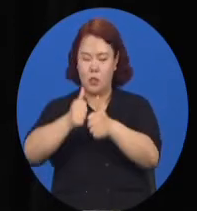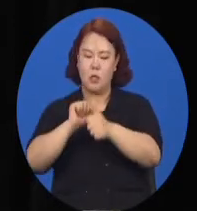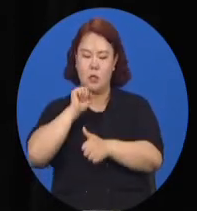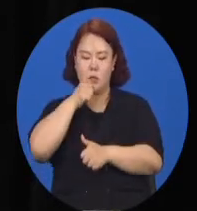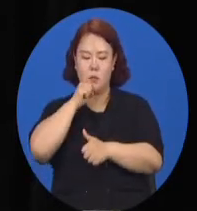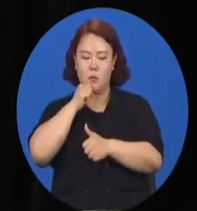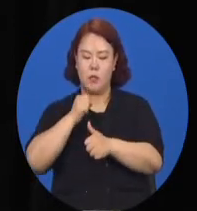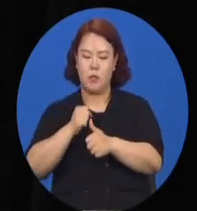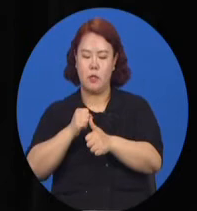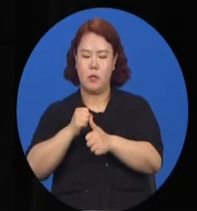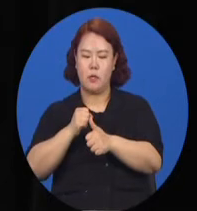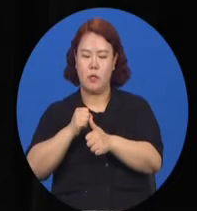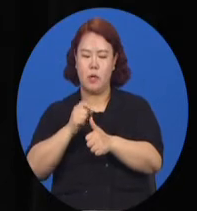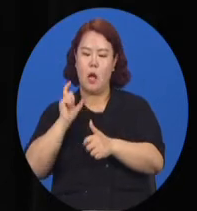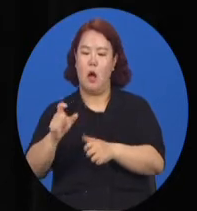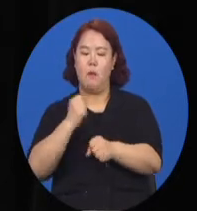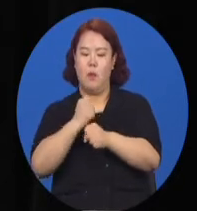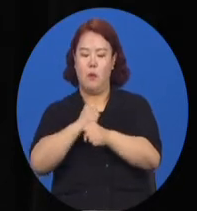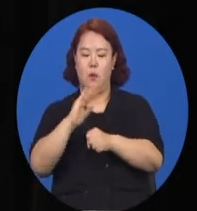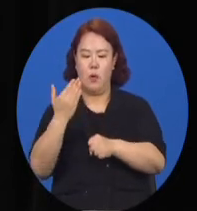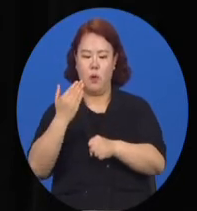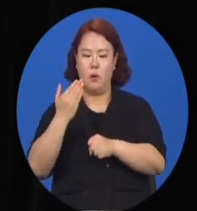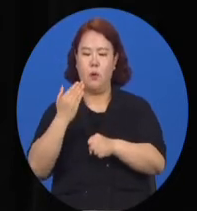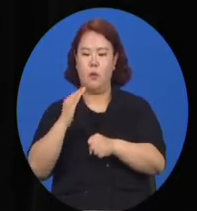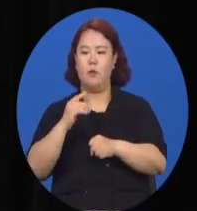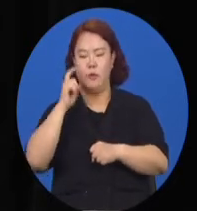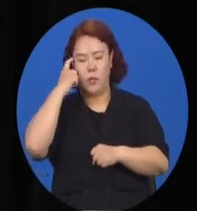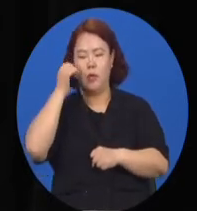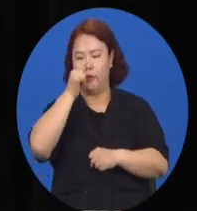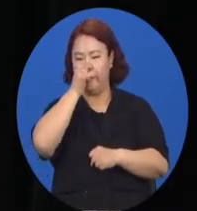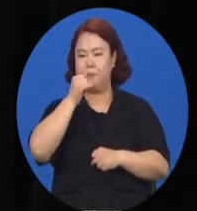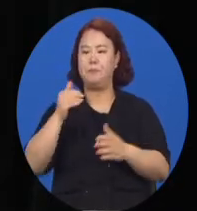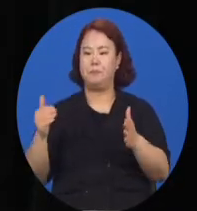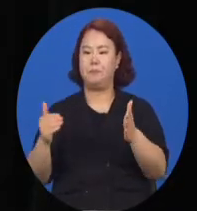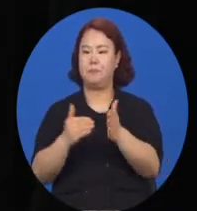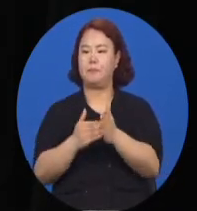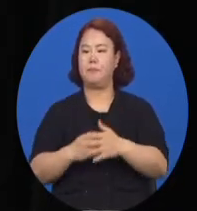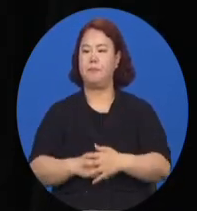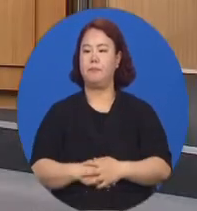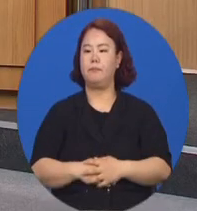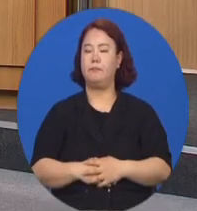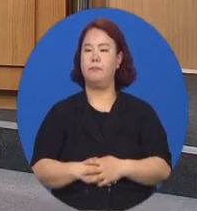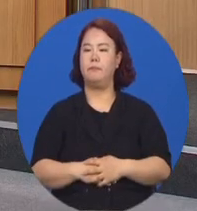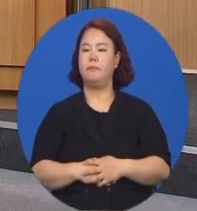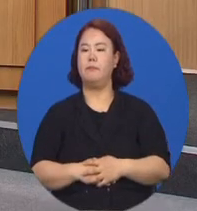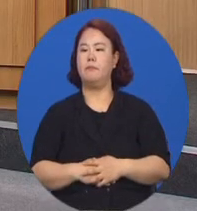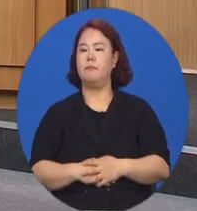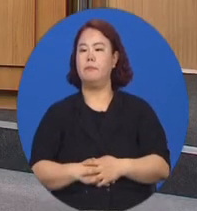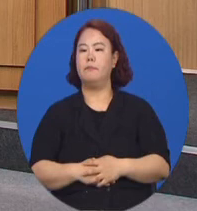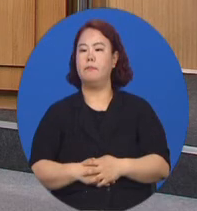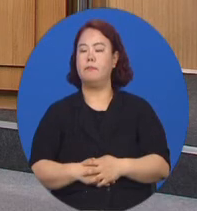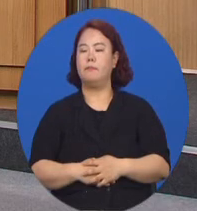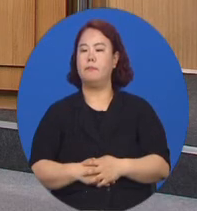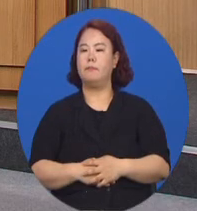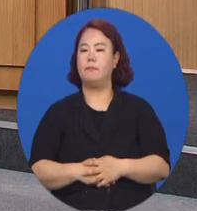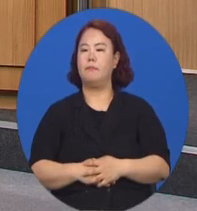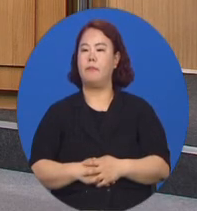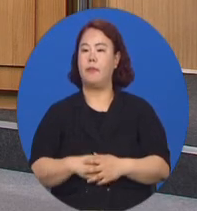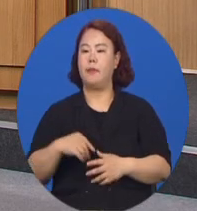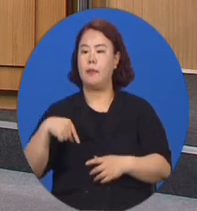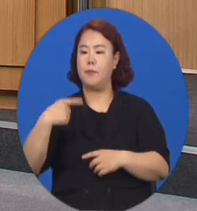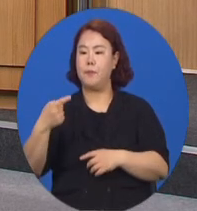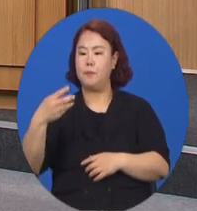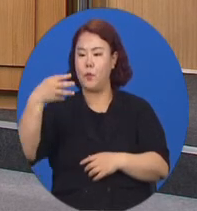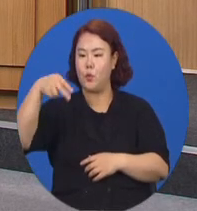단양군의 농업이 살 수 있다고 그렇게 생각합니다. 이상입니다. 네, 답변 거기까지 들었습니다. 자, 계속해서